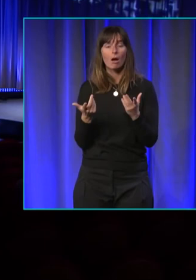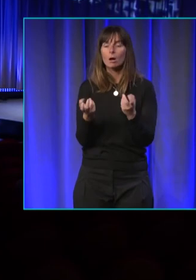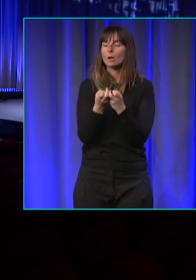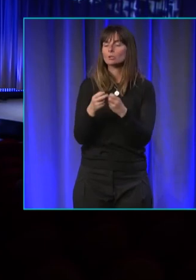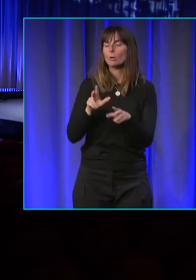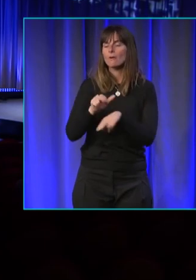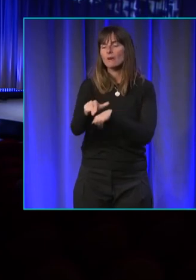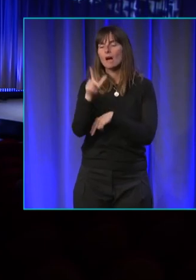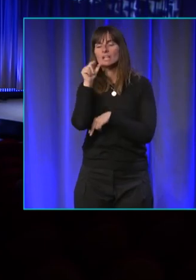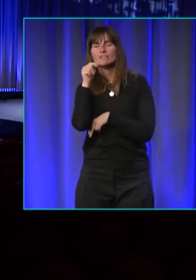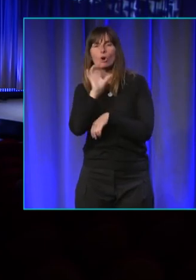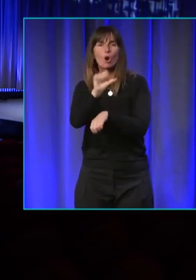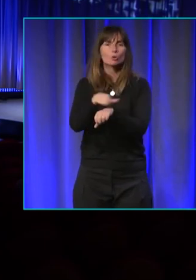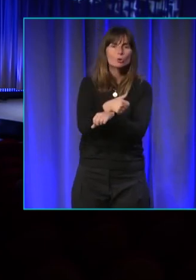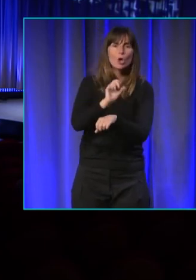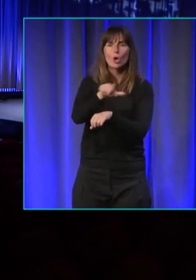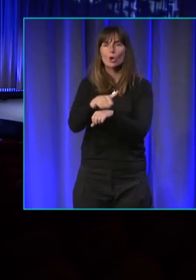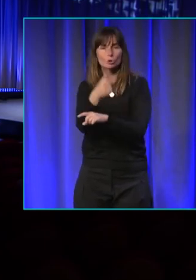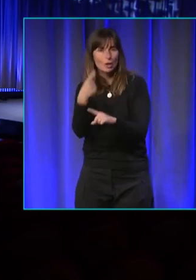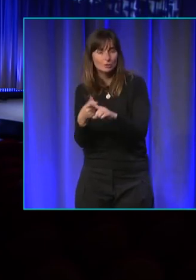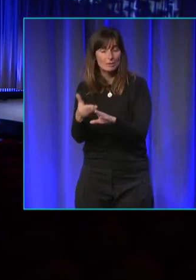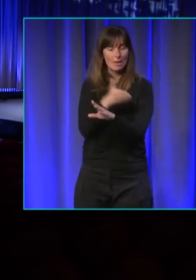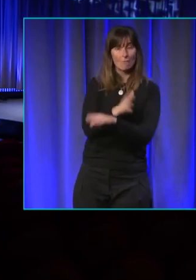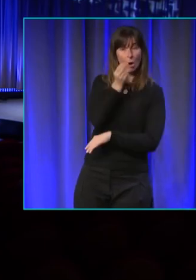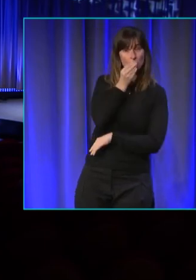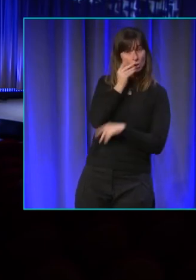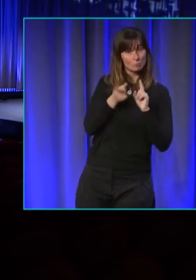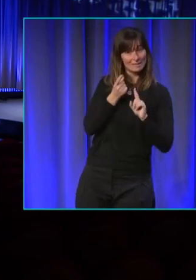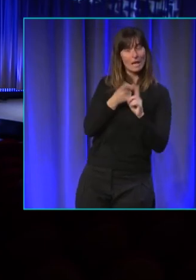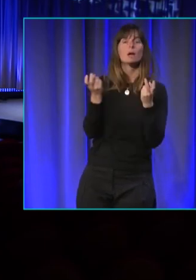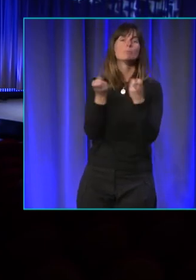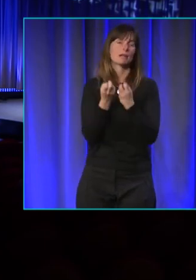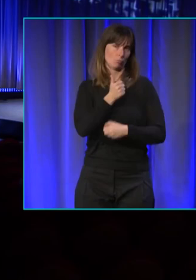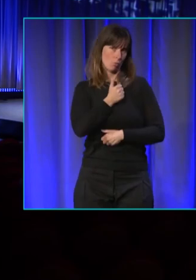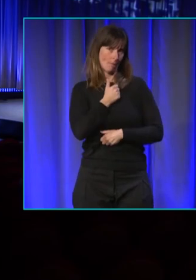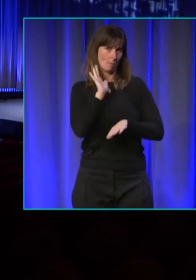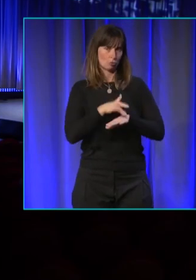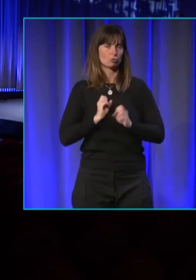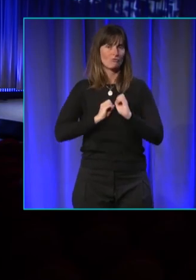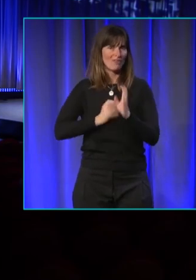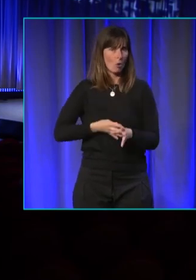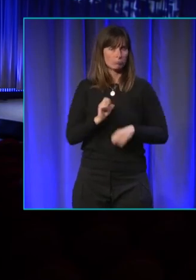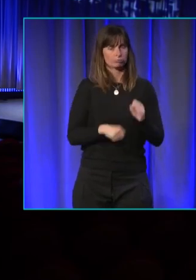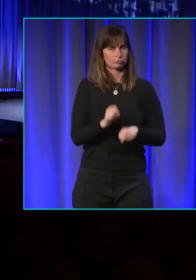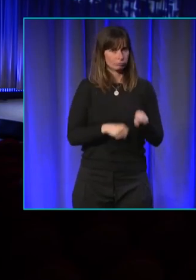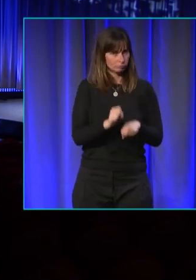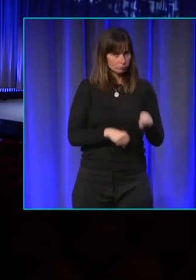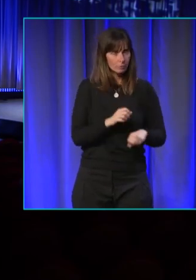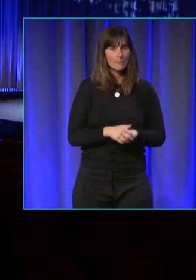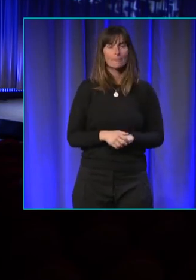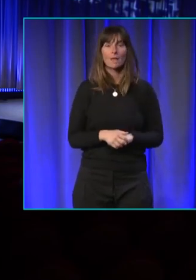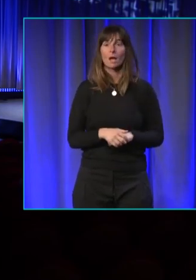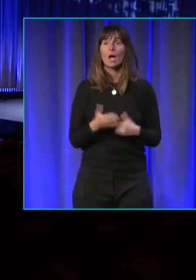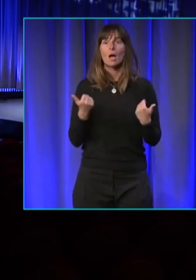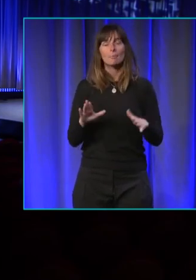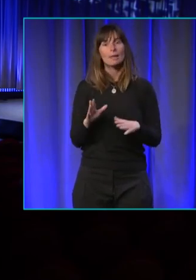une heure et demie, quoi. Parce que moi, je fais pas mal de vélo. Mm-hmm. Et en même temps, je ne veux pas me surcharger pour